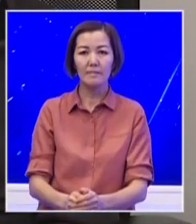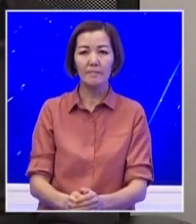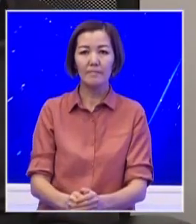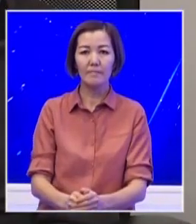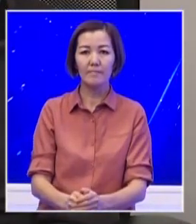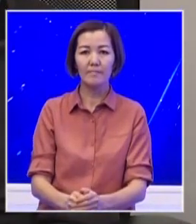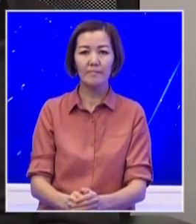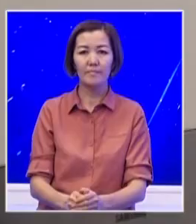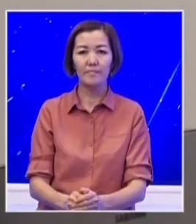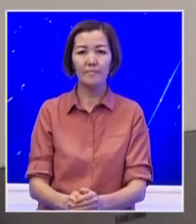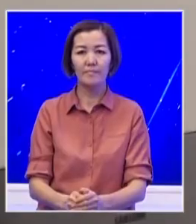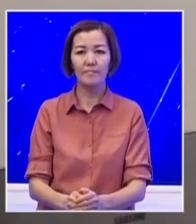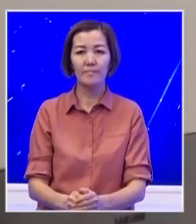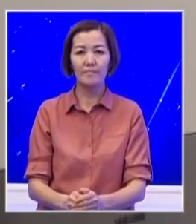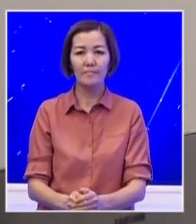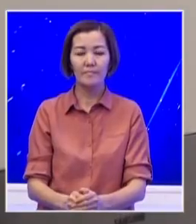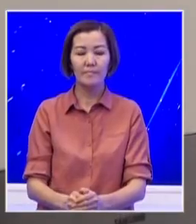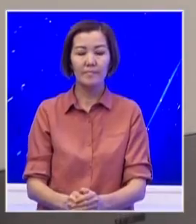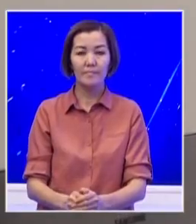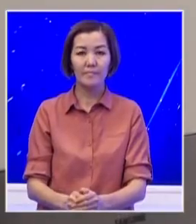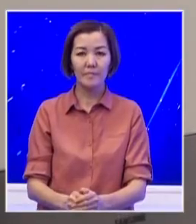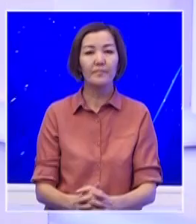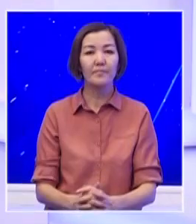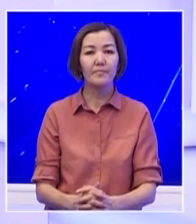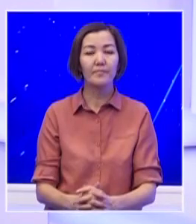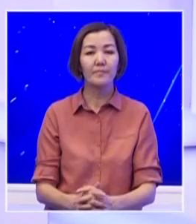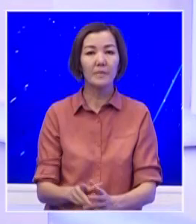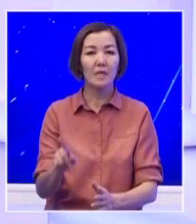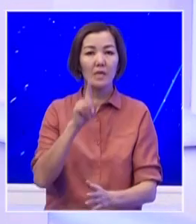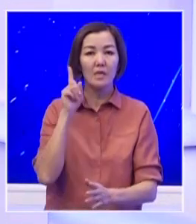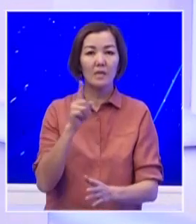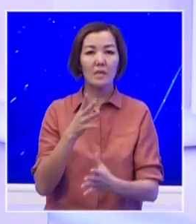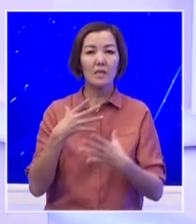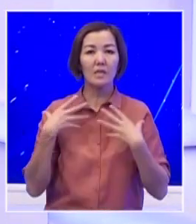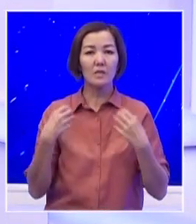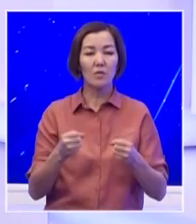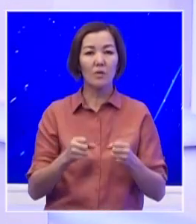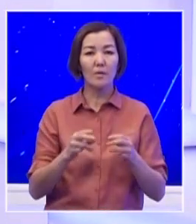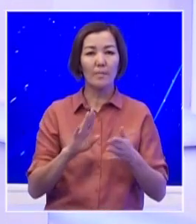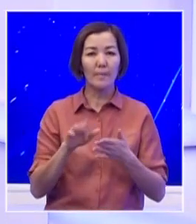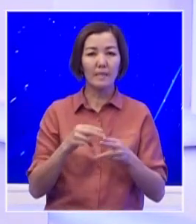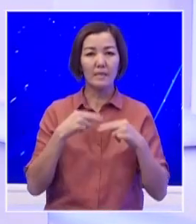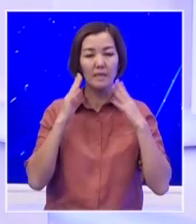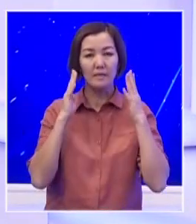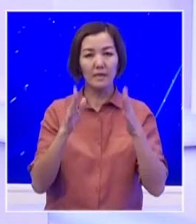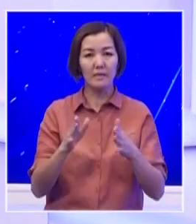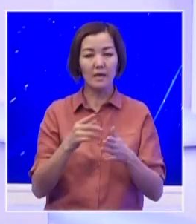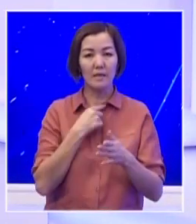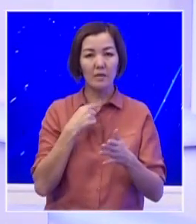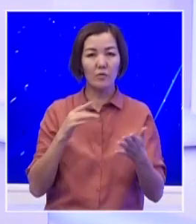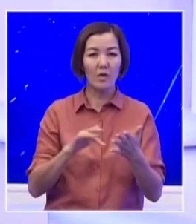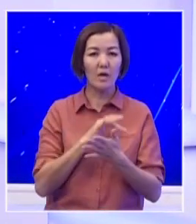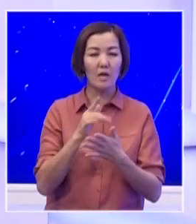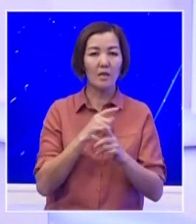негізінде дайындаған Камила Тынштай, Жетісу телеарнасы. Жастар денсаулығы басты назарда. Талдықорған